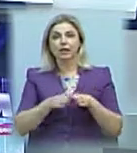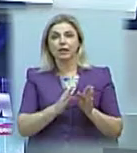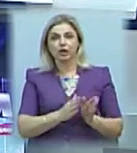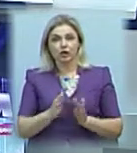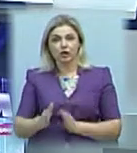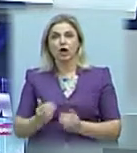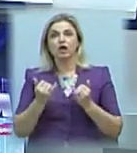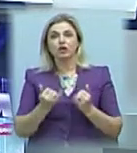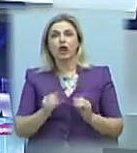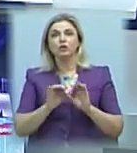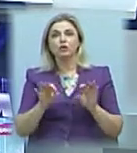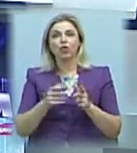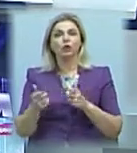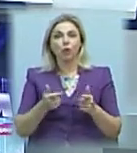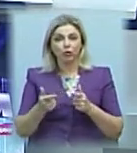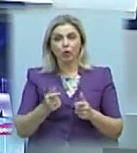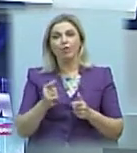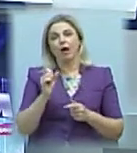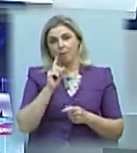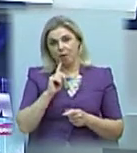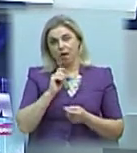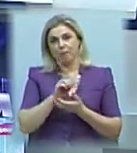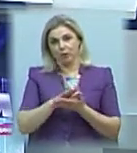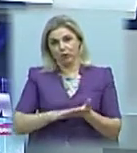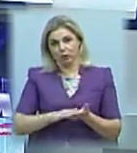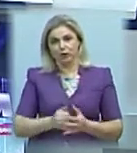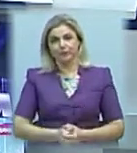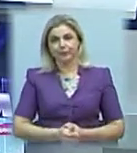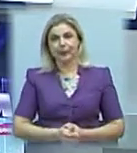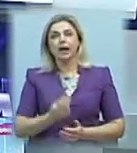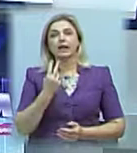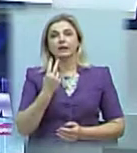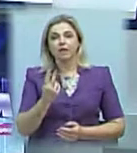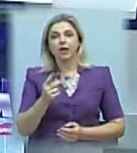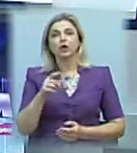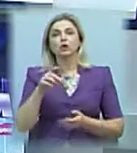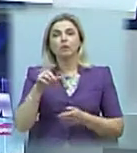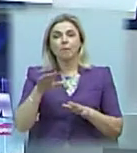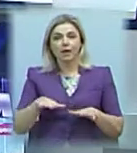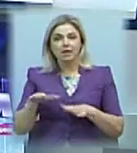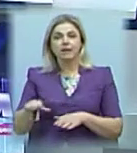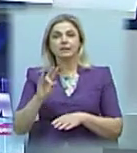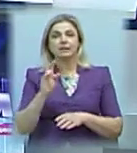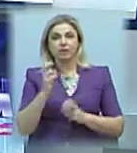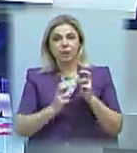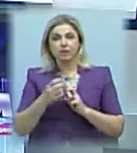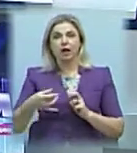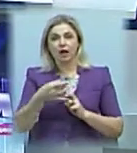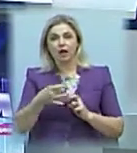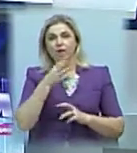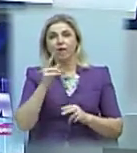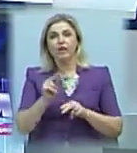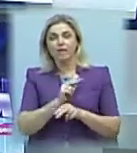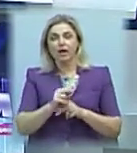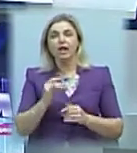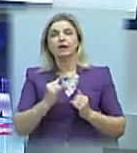готується до випуску і ми продовжуємо. У двох миколаївських паркових зонах у Заводському районі під час реконструкції з нагоди